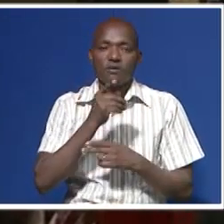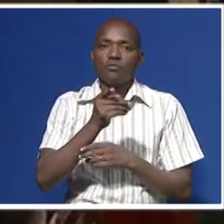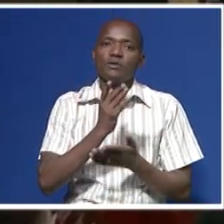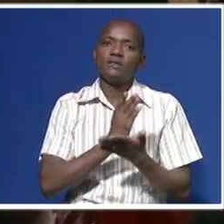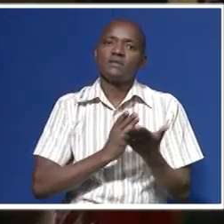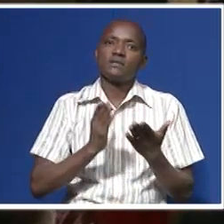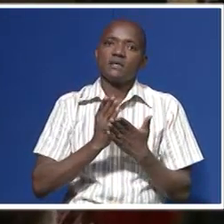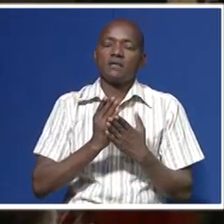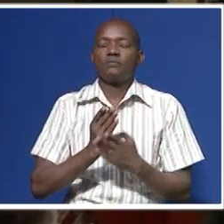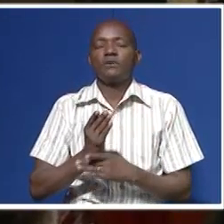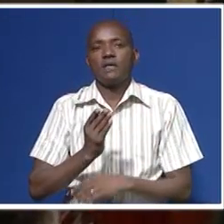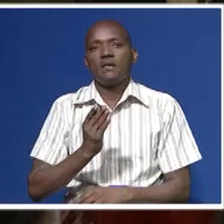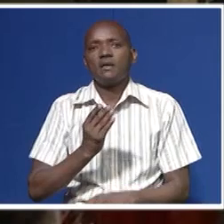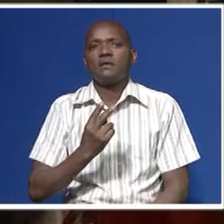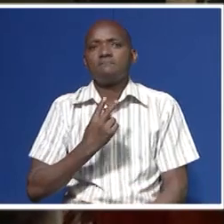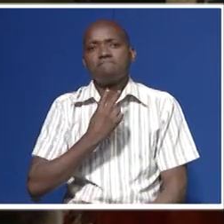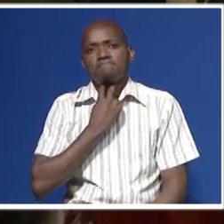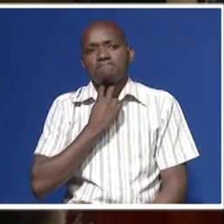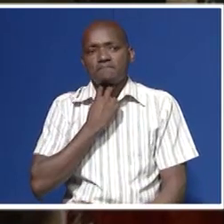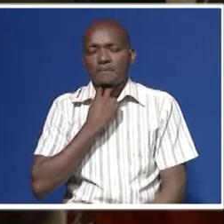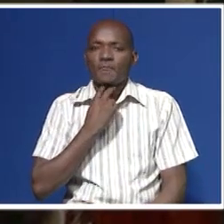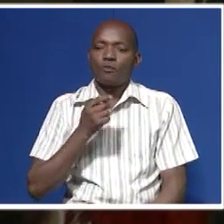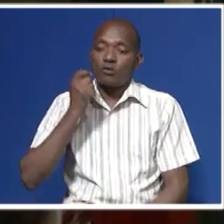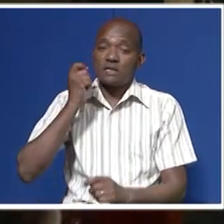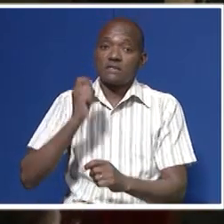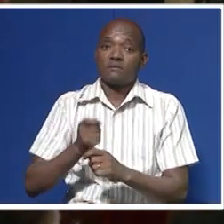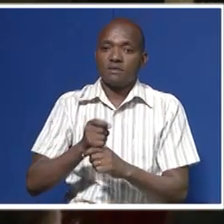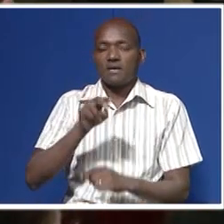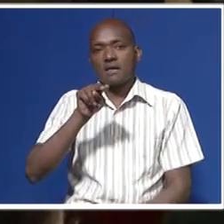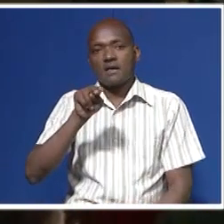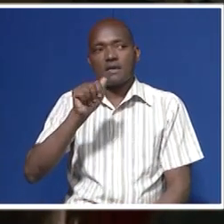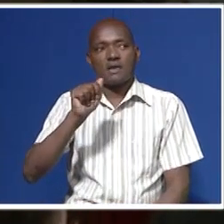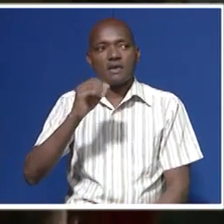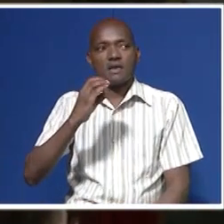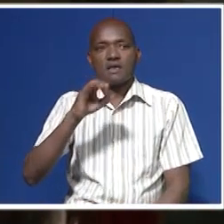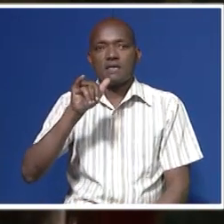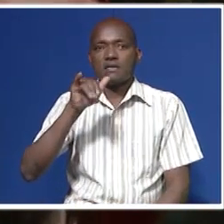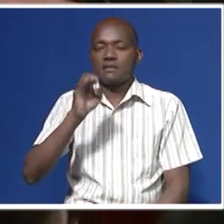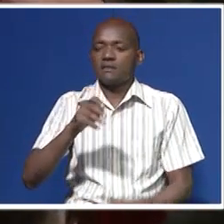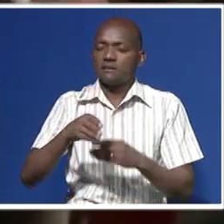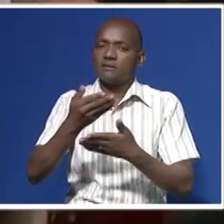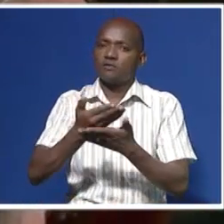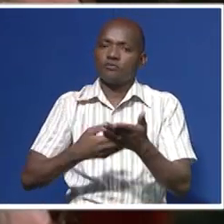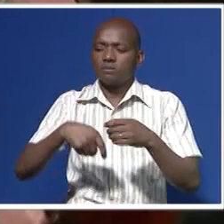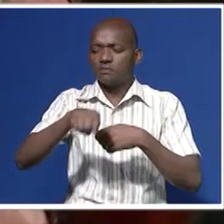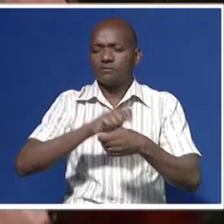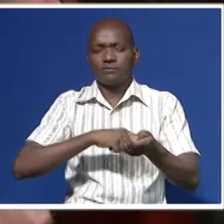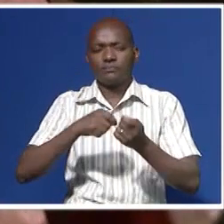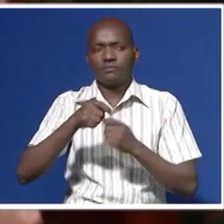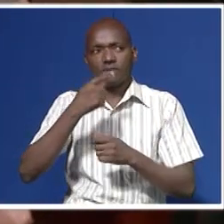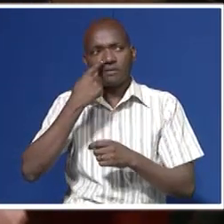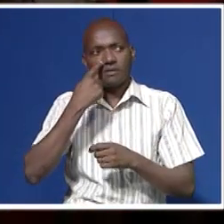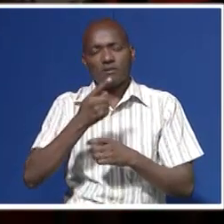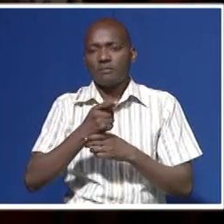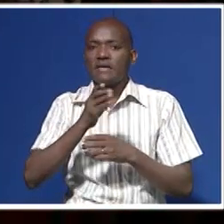koni kwa Speaker Nancy Pelosi, aliyeichana hadharani nakala ya hotuba ya Trump kwa taifa hiyo jana, akidai iliegemea upande